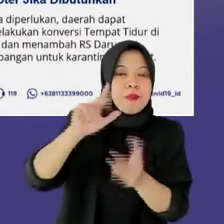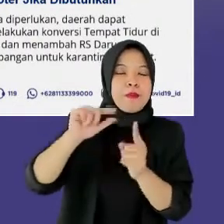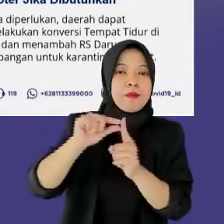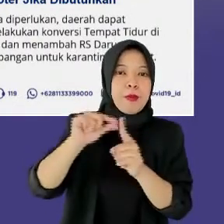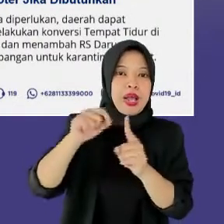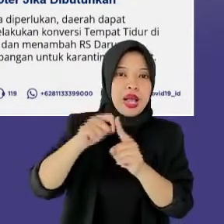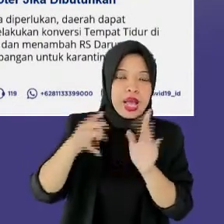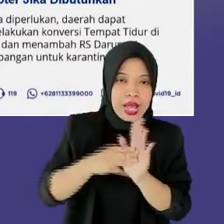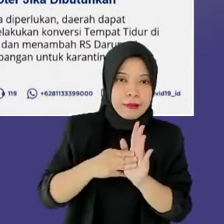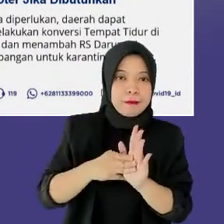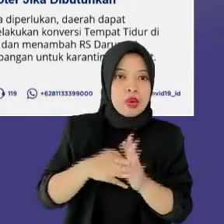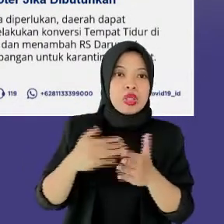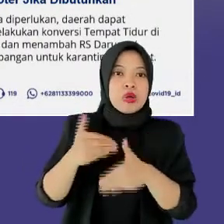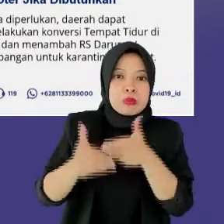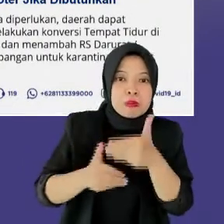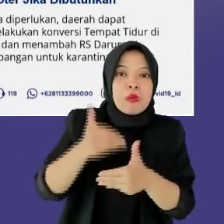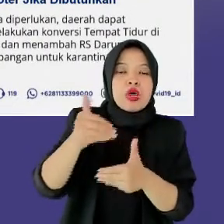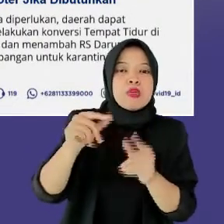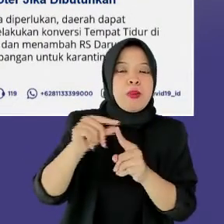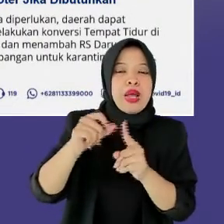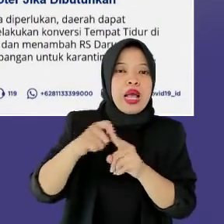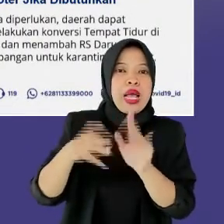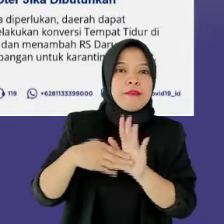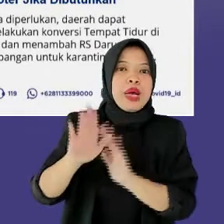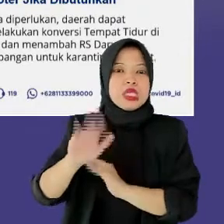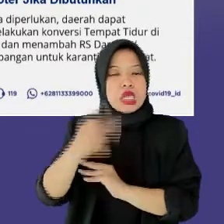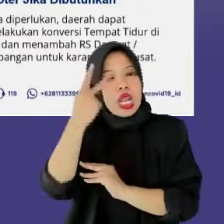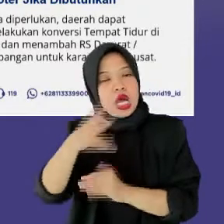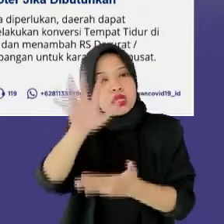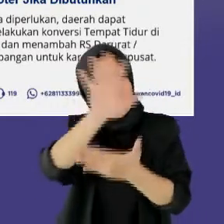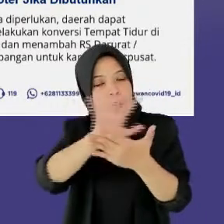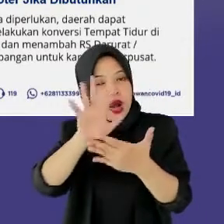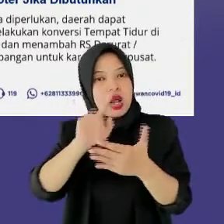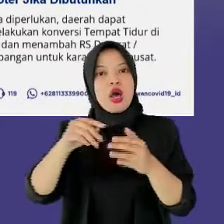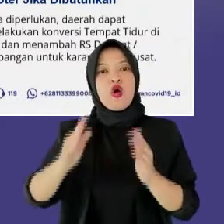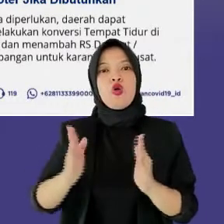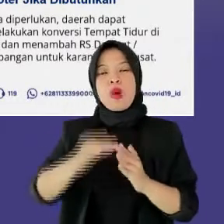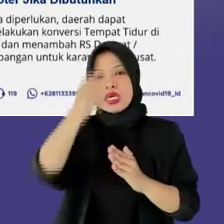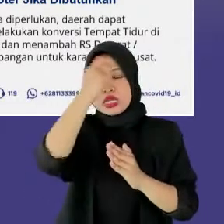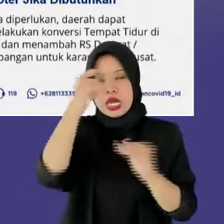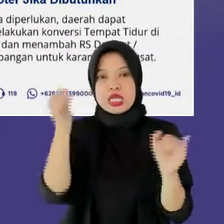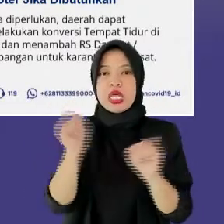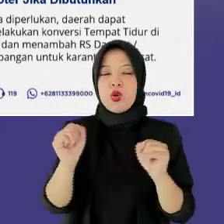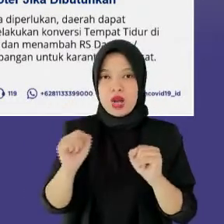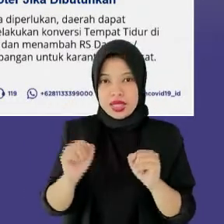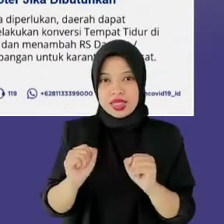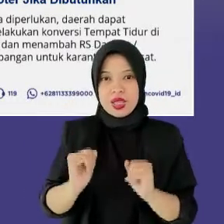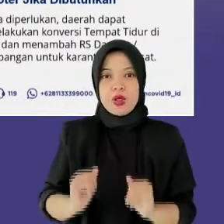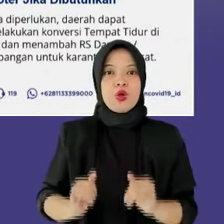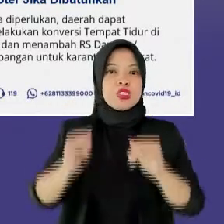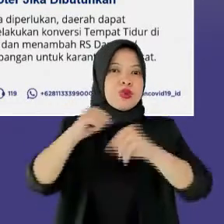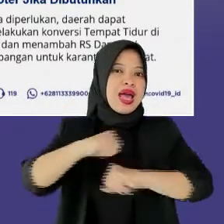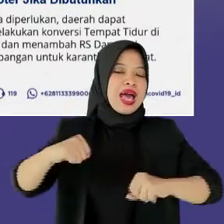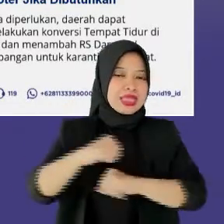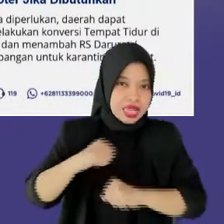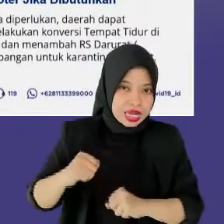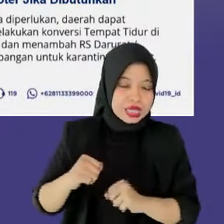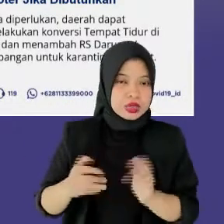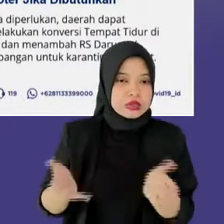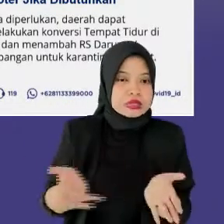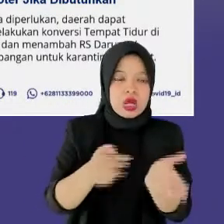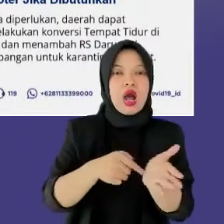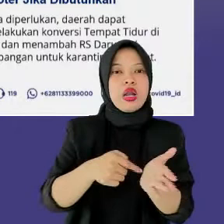sampai dengan setelah masa PPKM. Kemudian kita juga melihat gambaran di RSDC Wisma Atlet gitu ya, sebagai salah satu rujukan nasional,